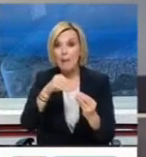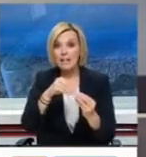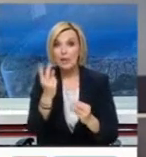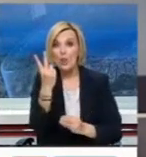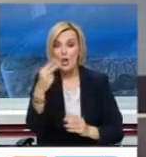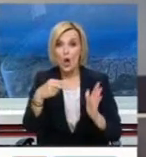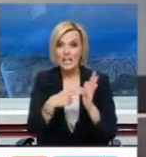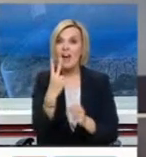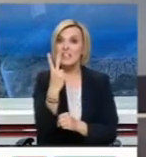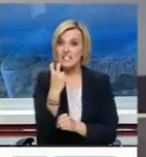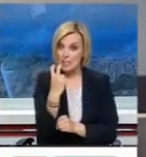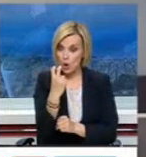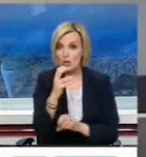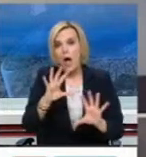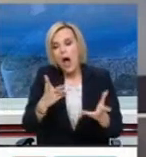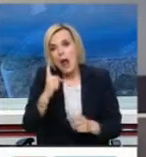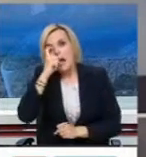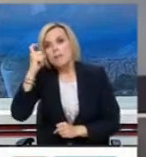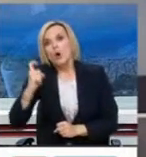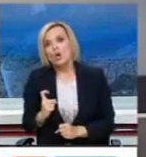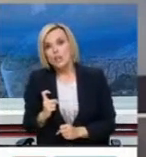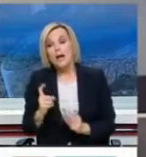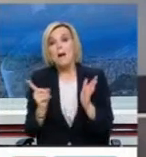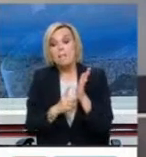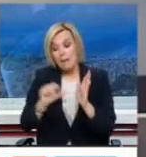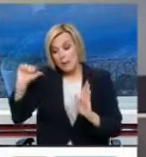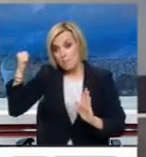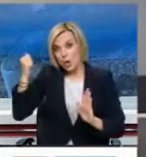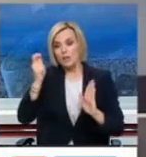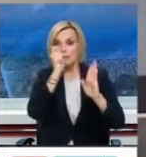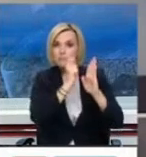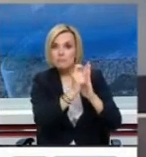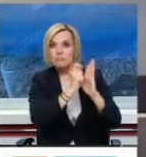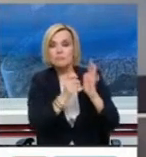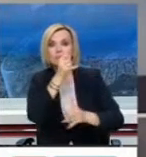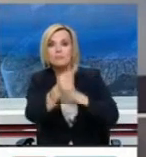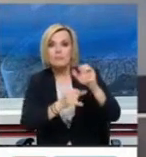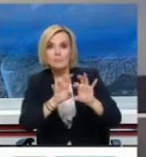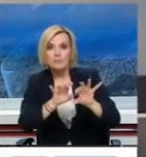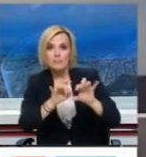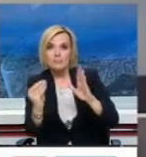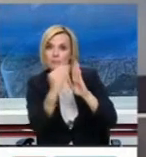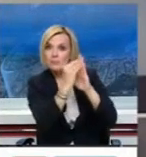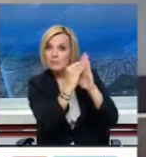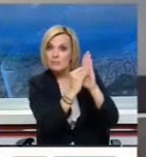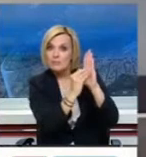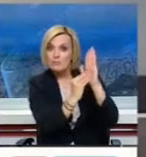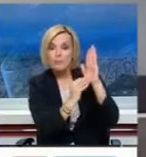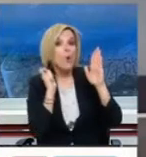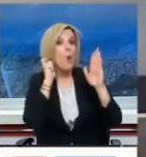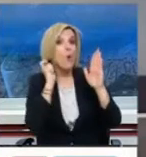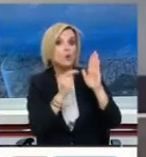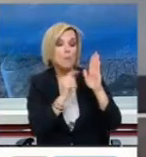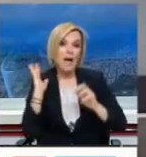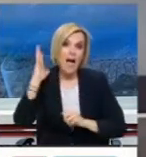30/4/2020, αλλά υποχρεωτικά θα πρέπει να έχουν εγγραφεί στην ειδική πλατφόρμα του πληροφοριακού συστήματος Εργάνη